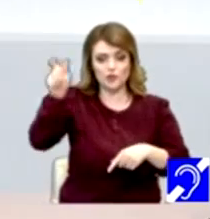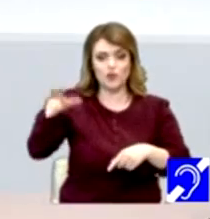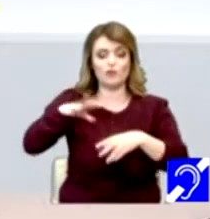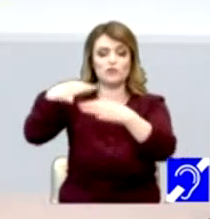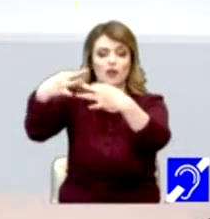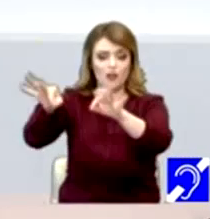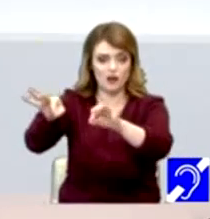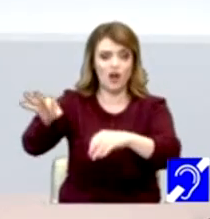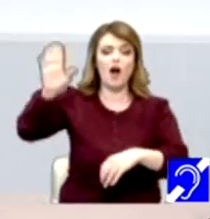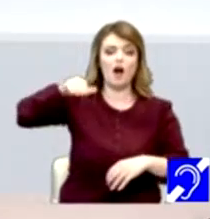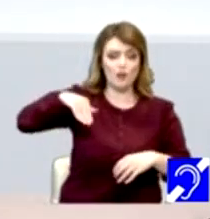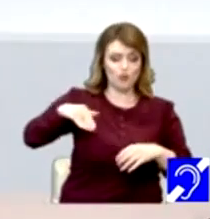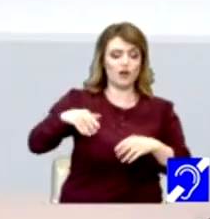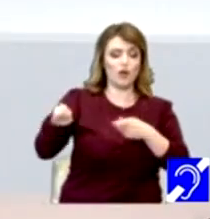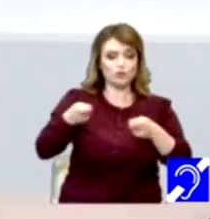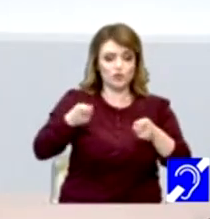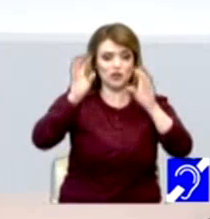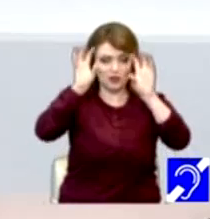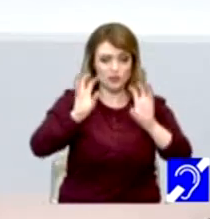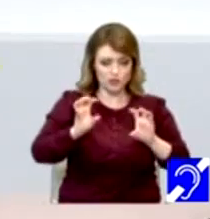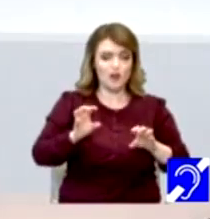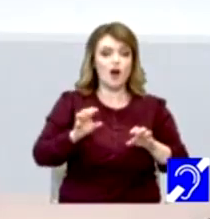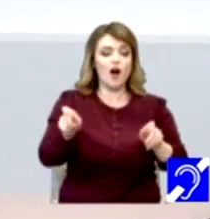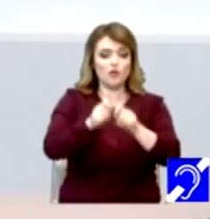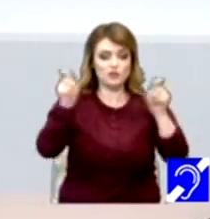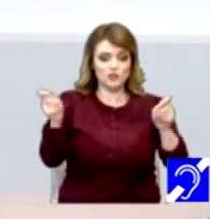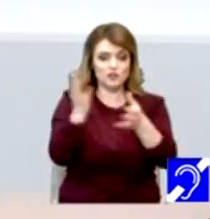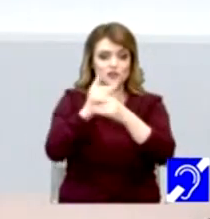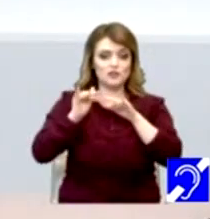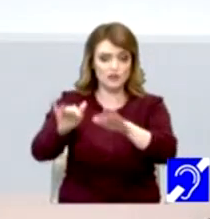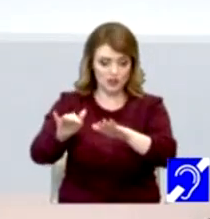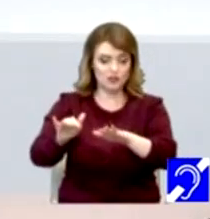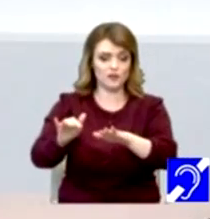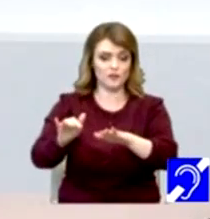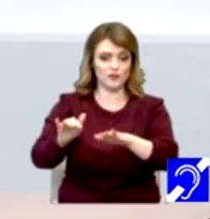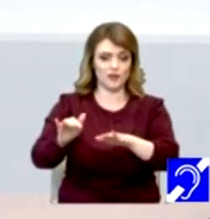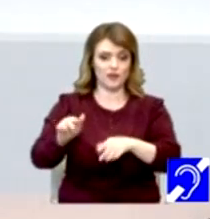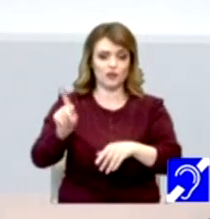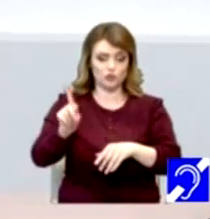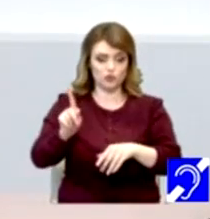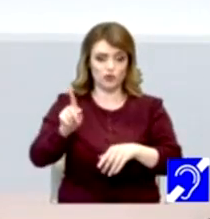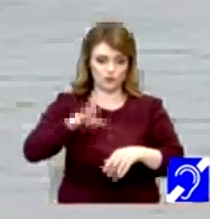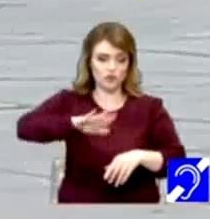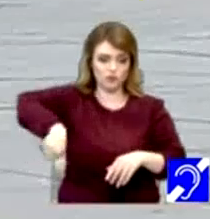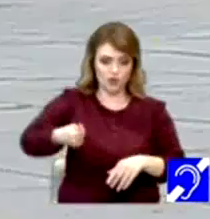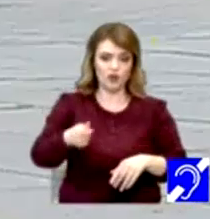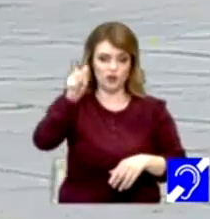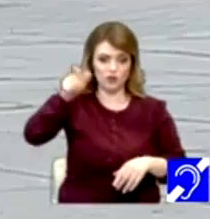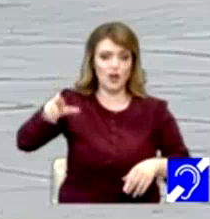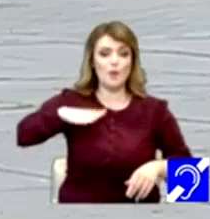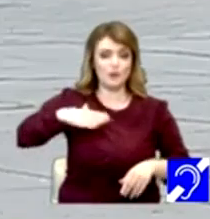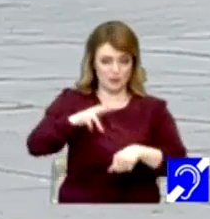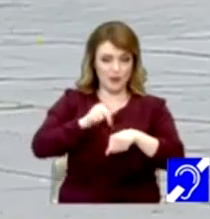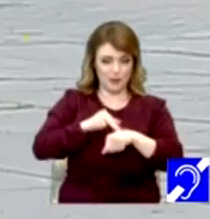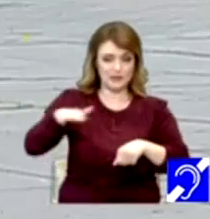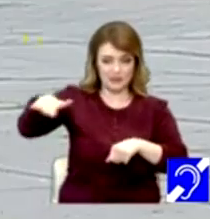Iar ulterior, evident, autoritățile constituționale au deschis o cauză penală pe marginea faptelor comise. Fostul